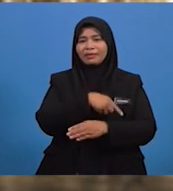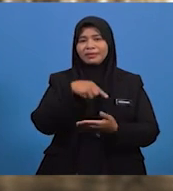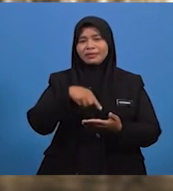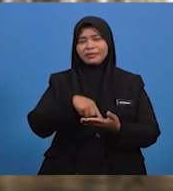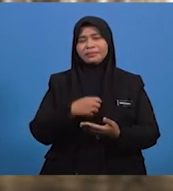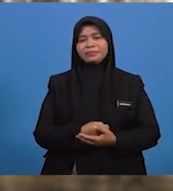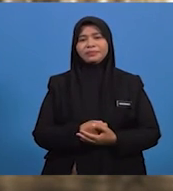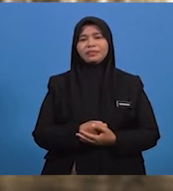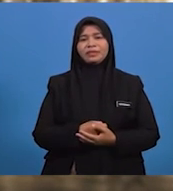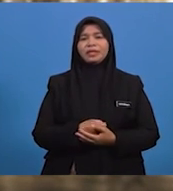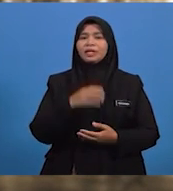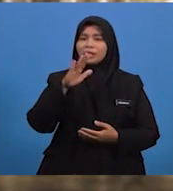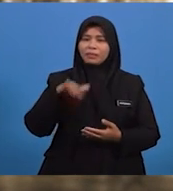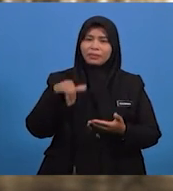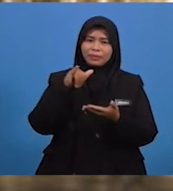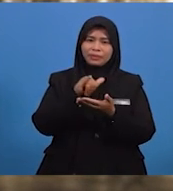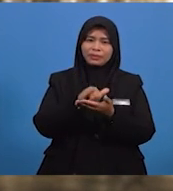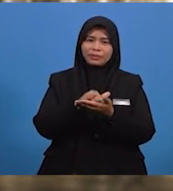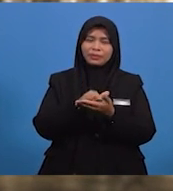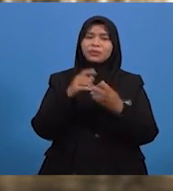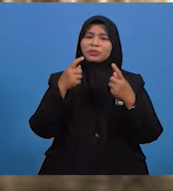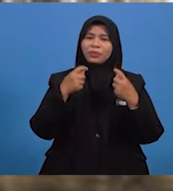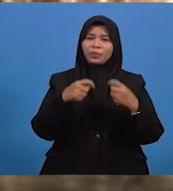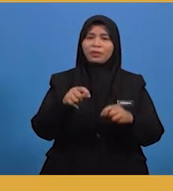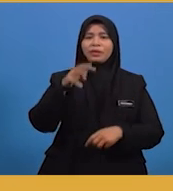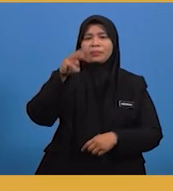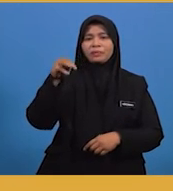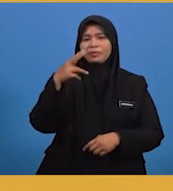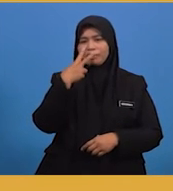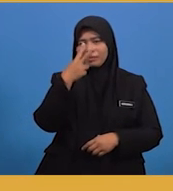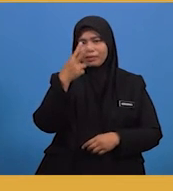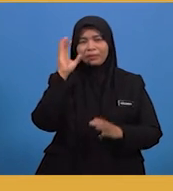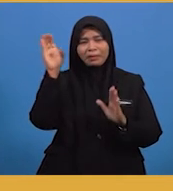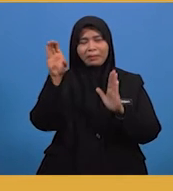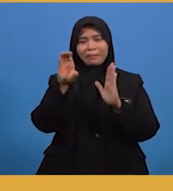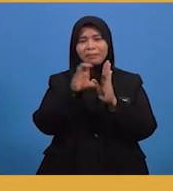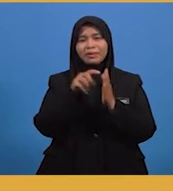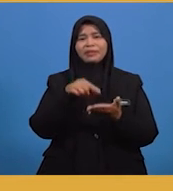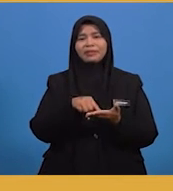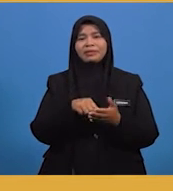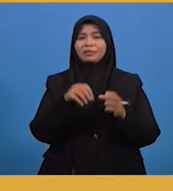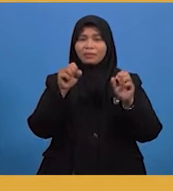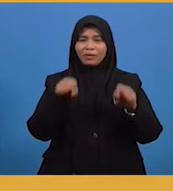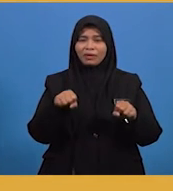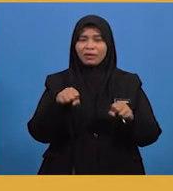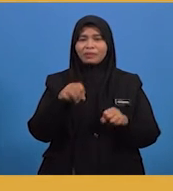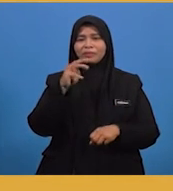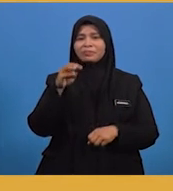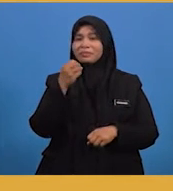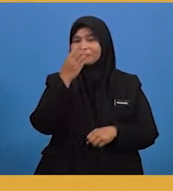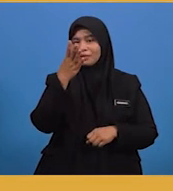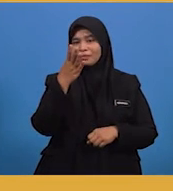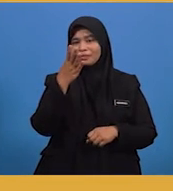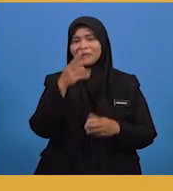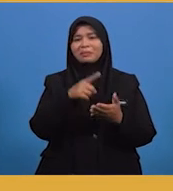bukan? Sebelum itu, cuba murid-murid lihat gambar ini. Boleh murid-murid nyatakan gambar